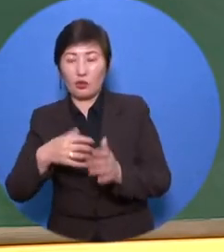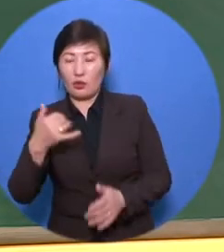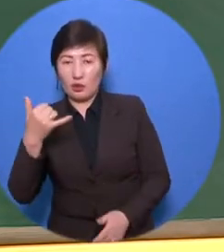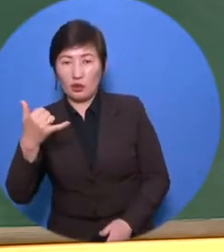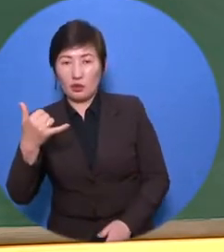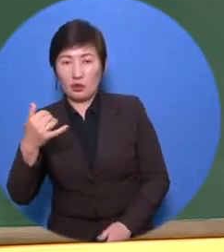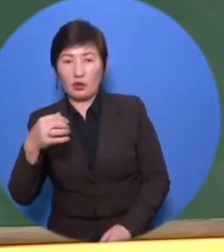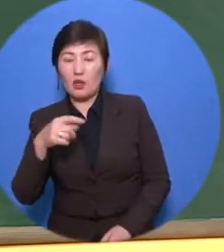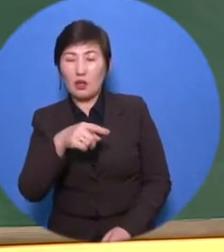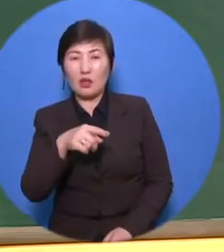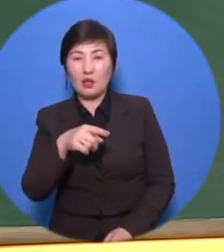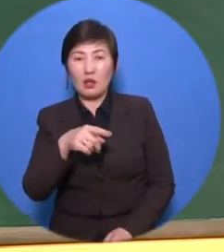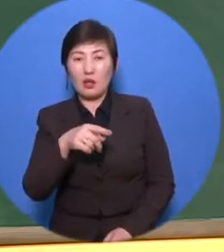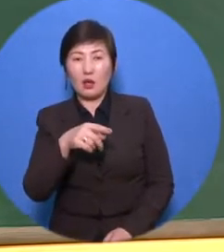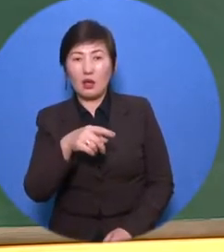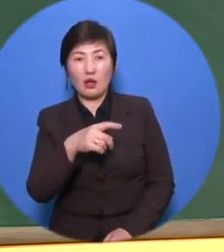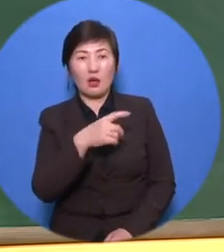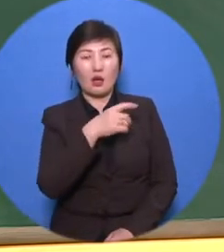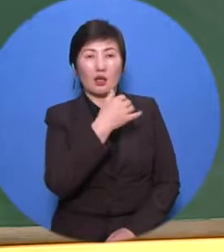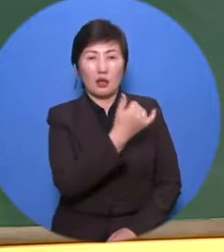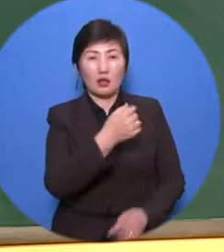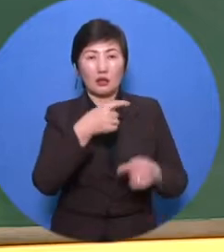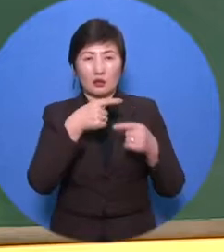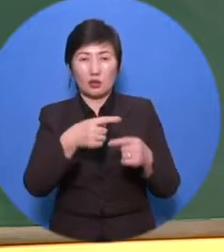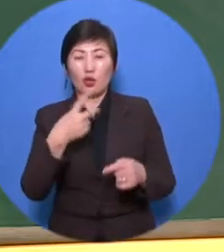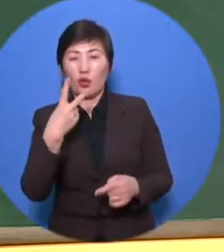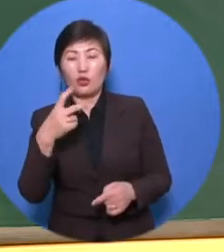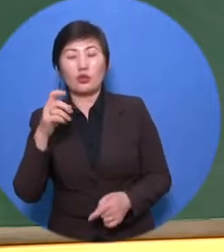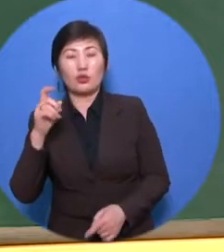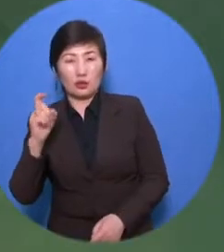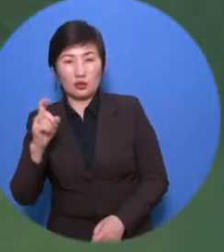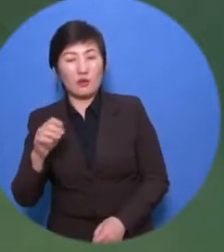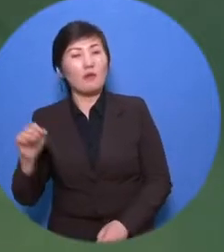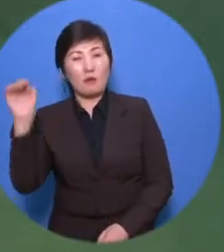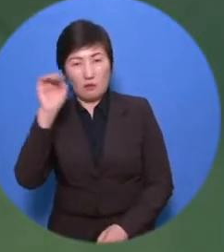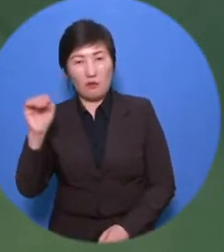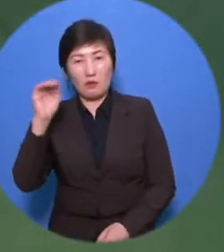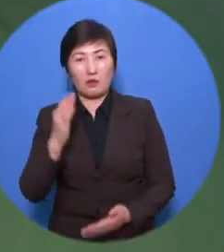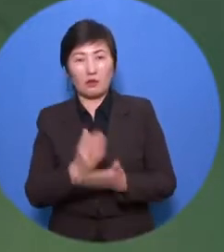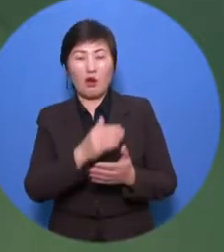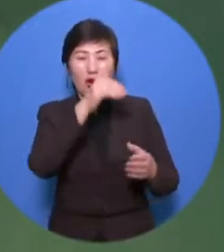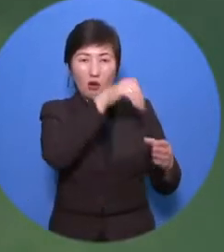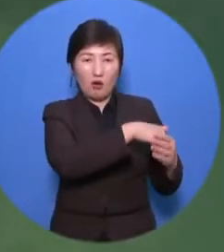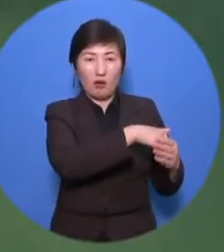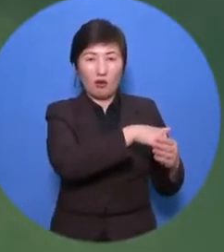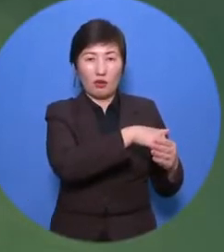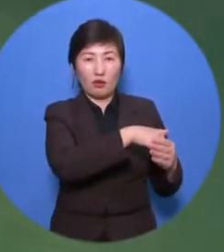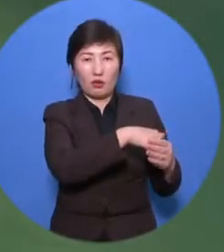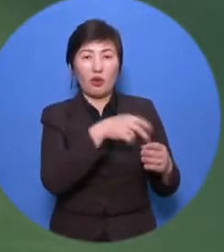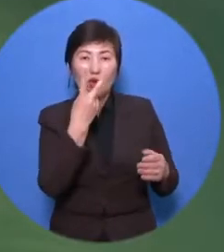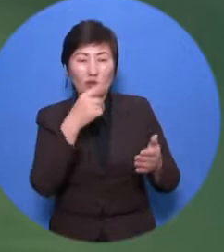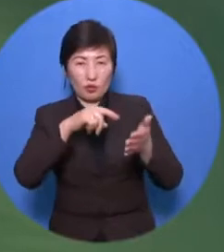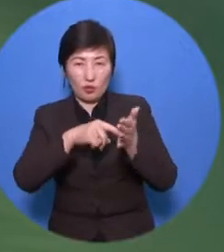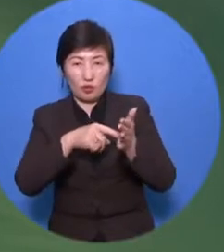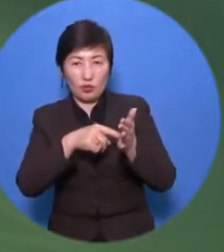ирсэн учраас Y тэнцүү 2X гэдэг маань функц юм байна. За тэгвэл оролтыг 2-оор